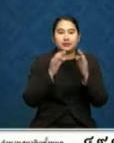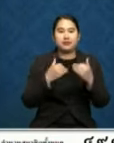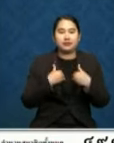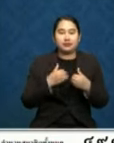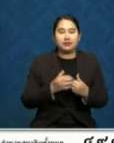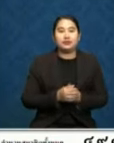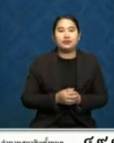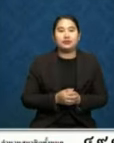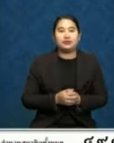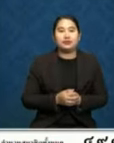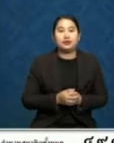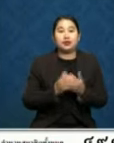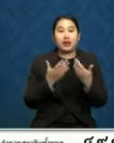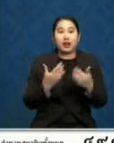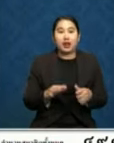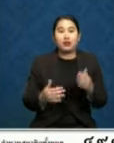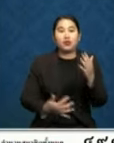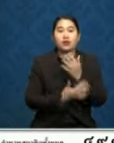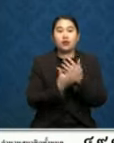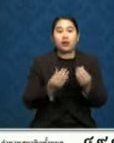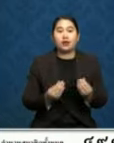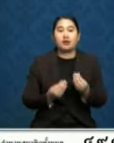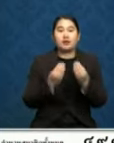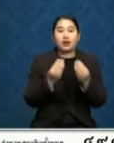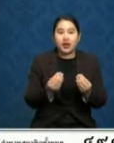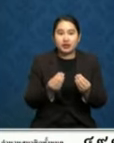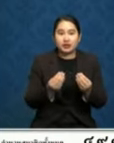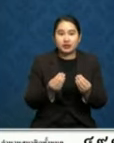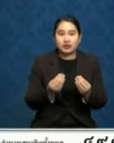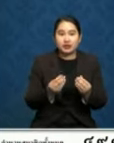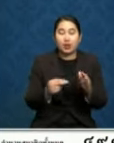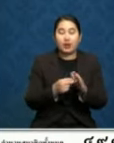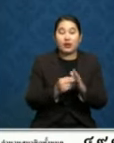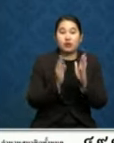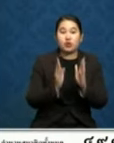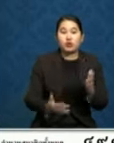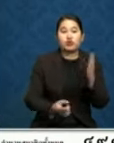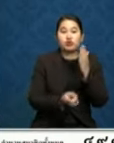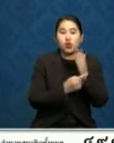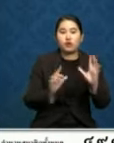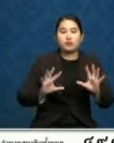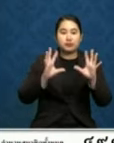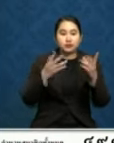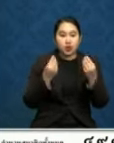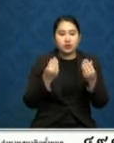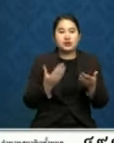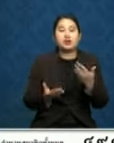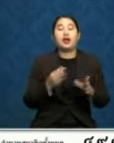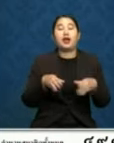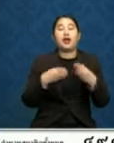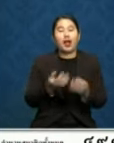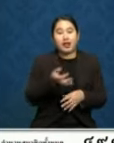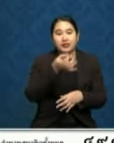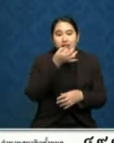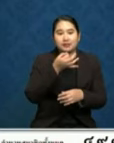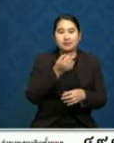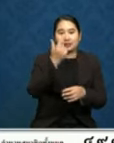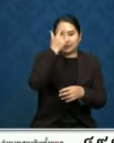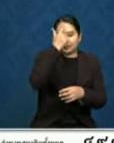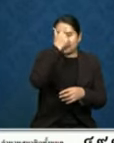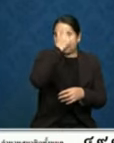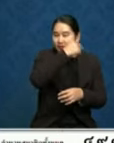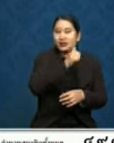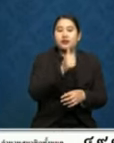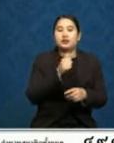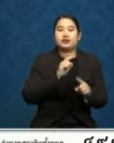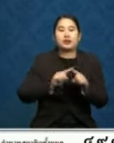แล้วก็ควรจะต้องมีการให้โอกาสไม่ใช่แค่คนที่พ้นโทษนะคะการจะเพิ่มทักษะต่างๆเนี่ยก็ควรจะต้องเริ่มตั้ง